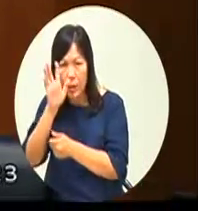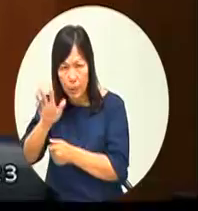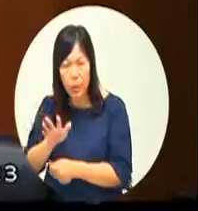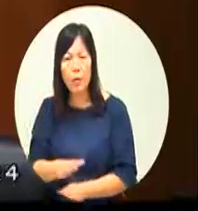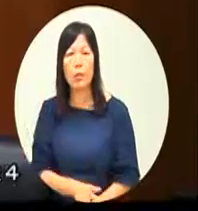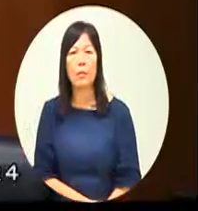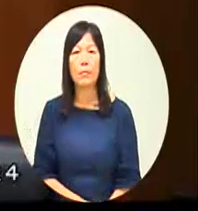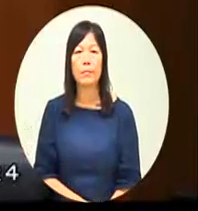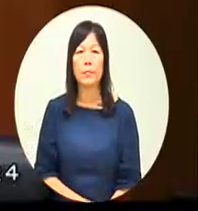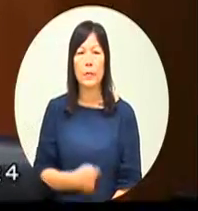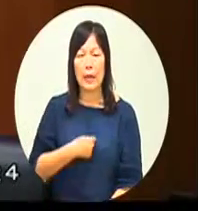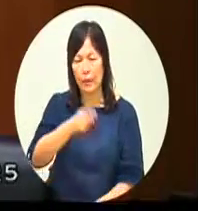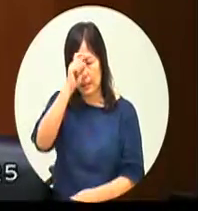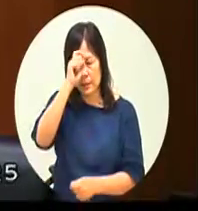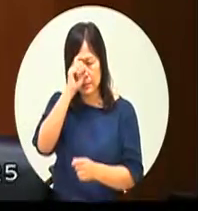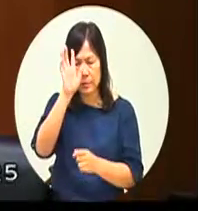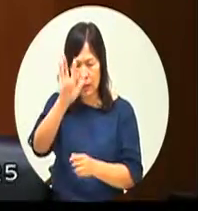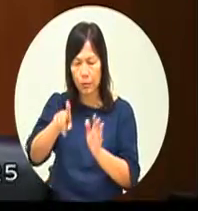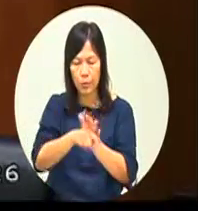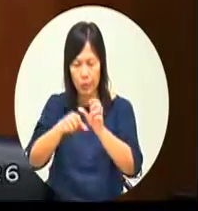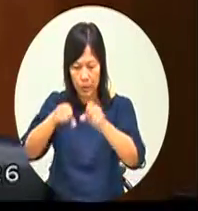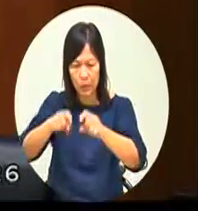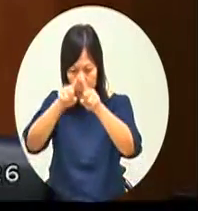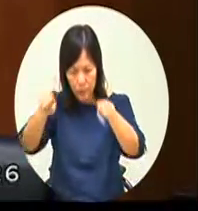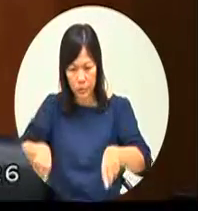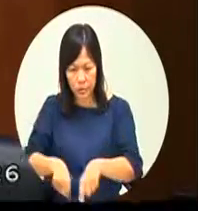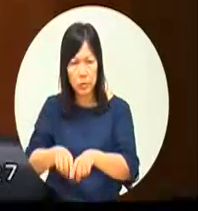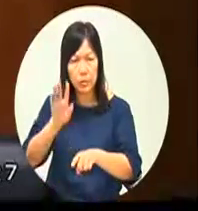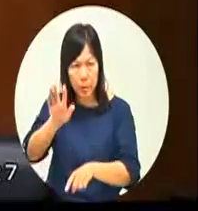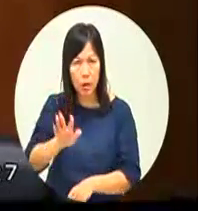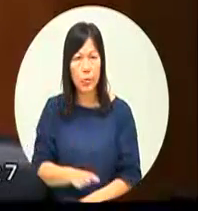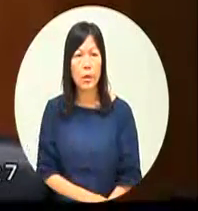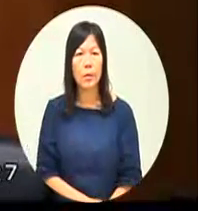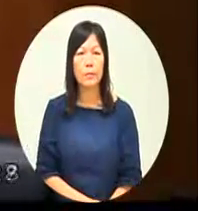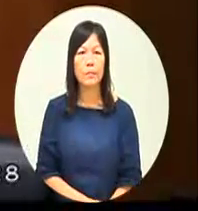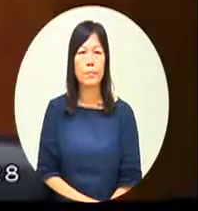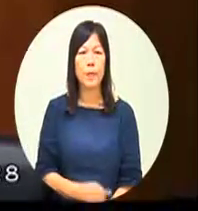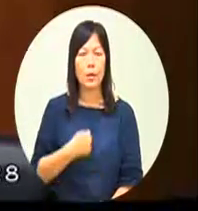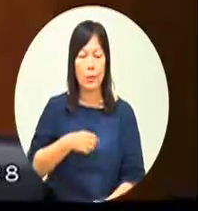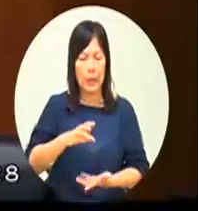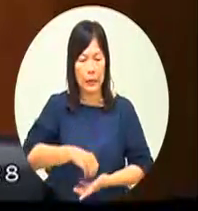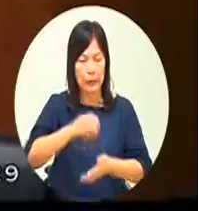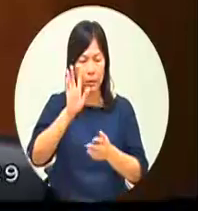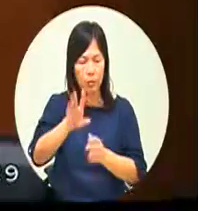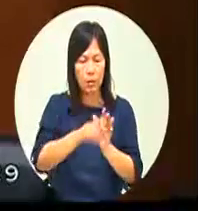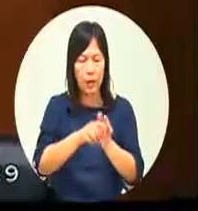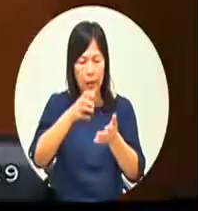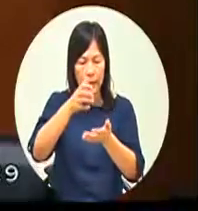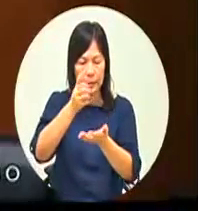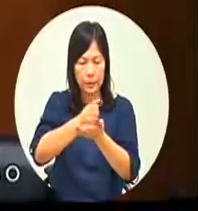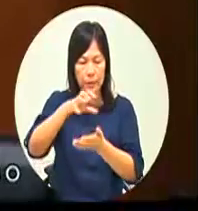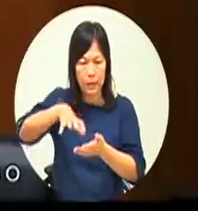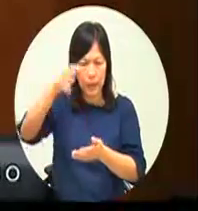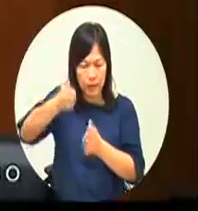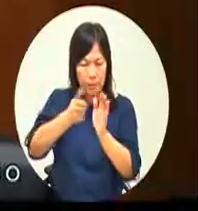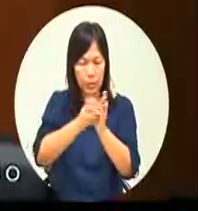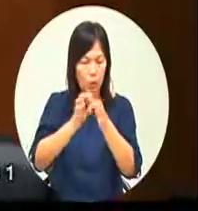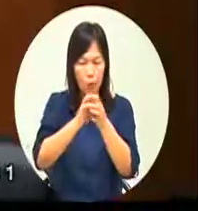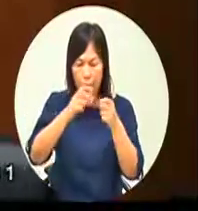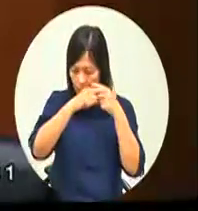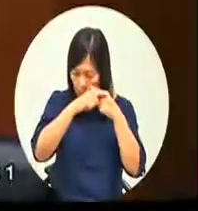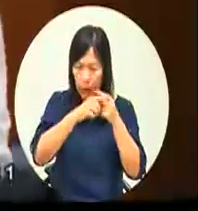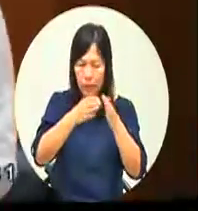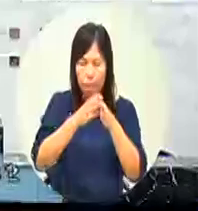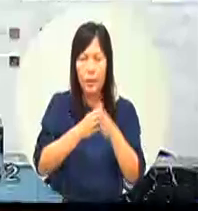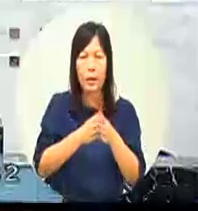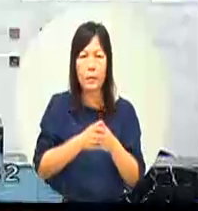分我要求要定型化契约来处理。好，这个是我以上提出来，请这个局长再做相关的演绎，好不好？好，